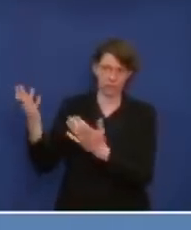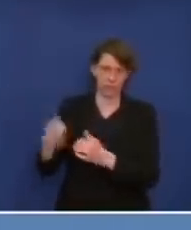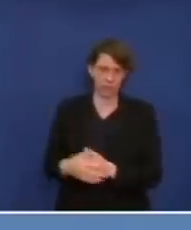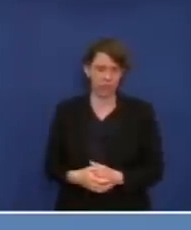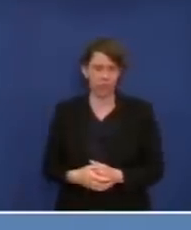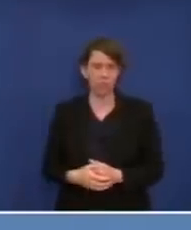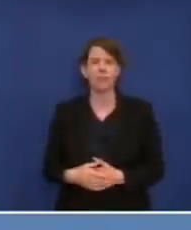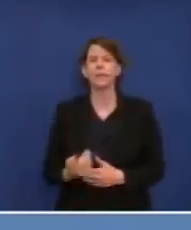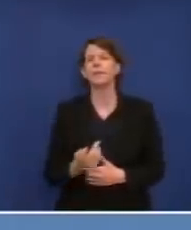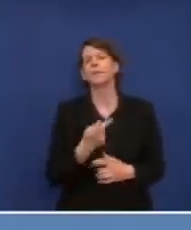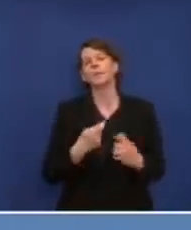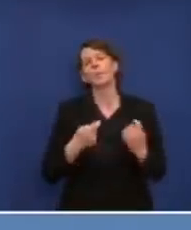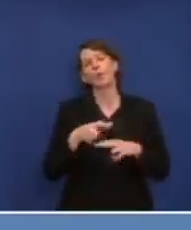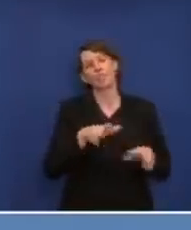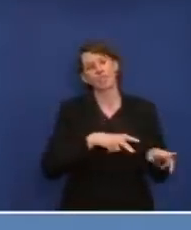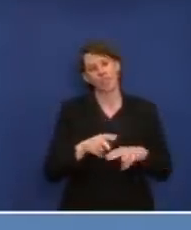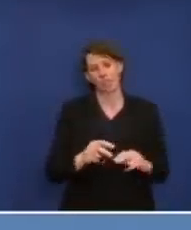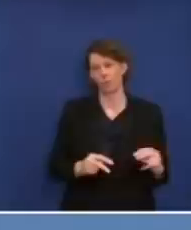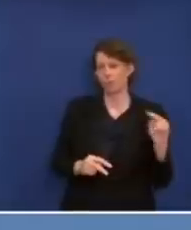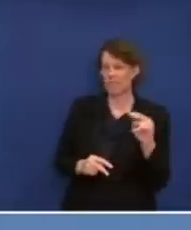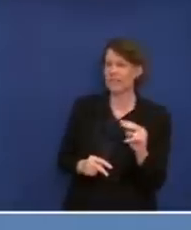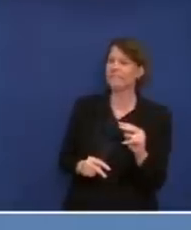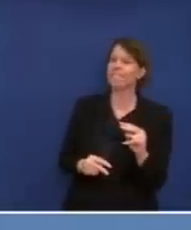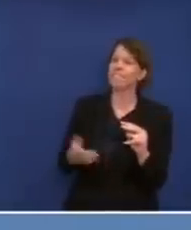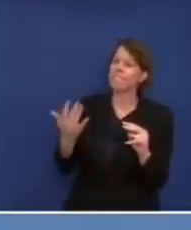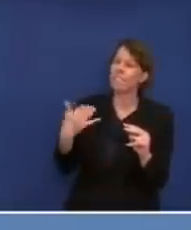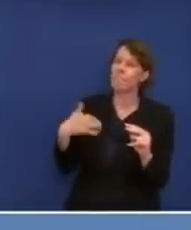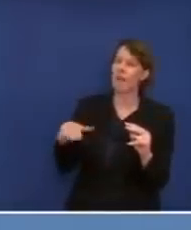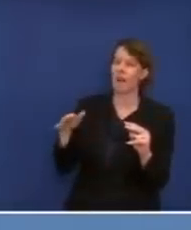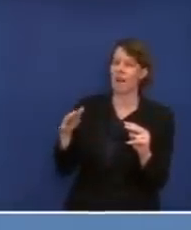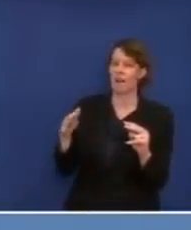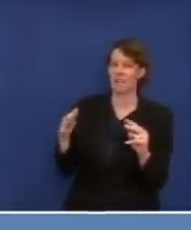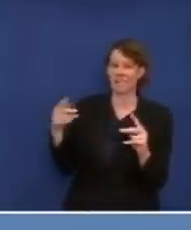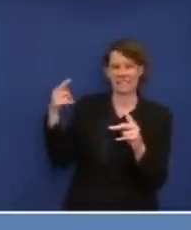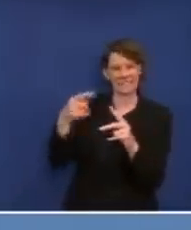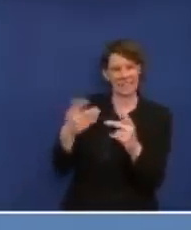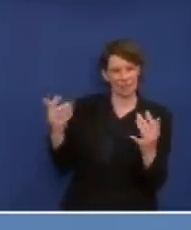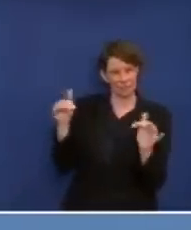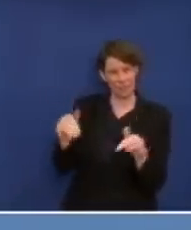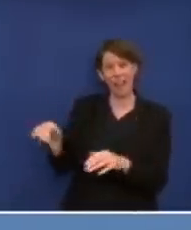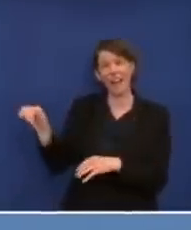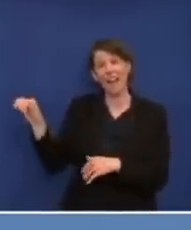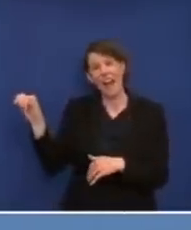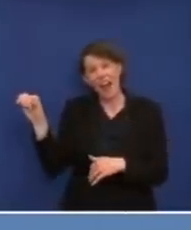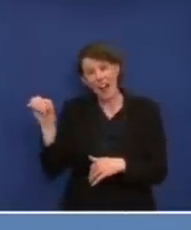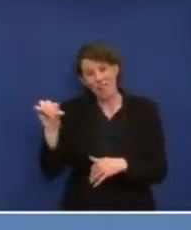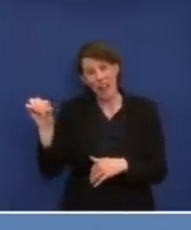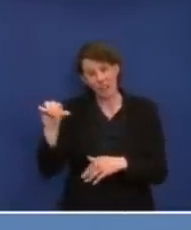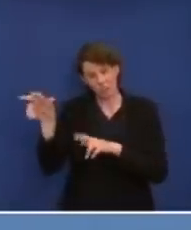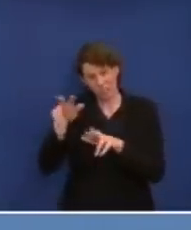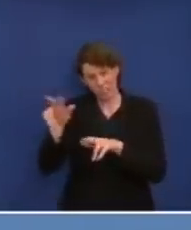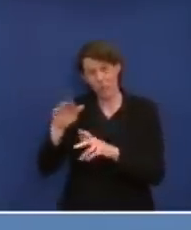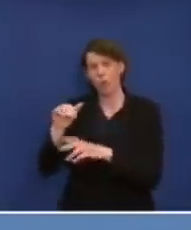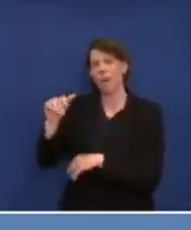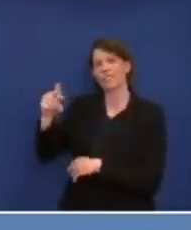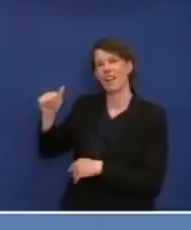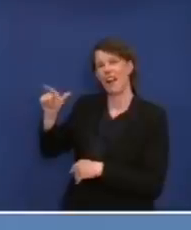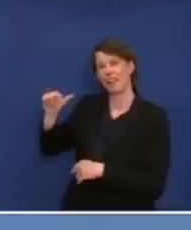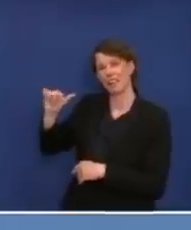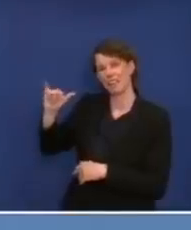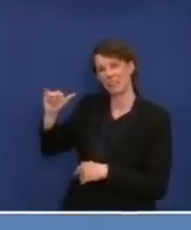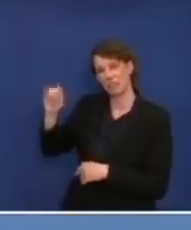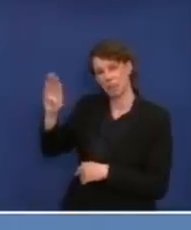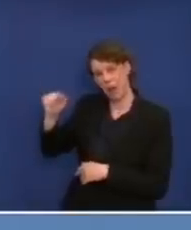Aus Sicht der Bundesregierung kommt es jetzt mehr darauf an, dass die Friedensverhandlungen zwischen der afghanischen Regierung und den Taliban wieder aufgenommen werden und dass sie fortgesetzt